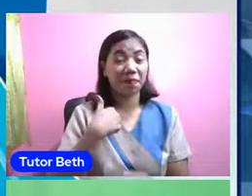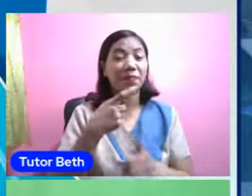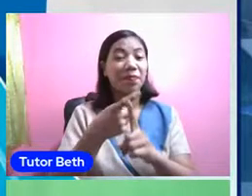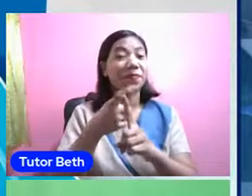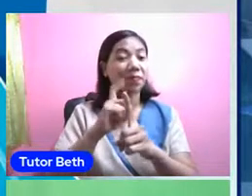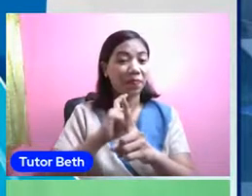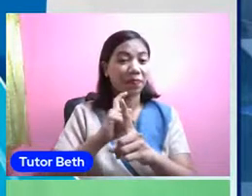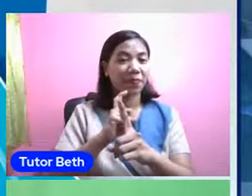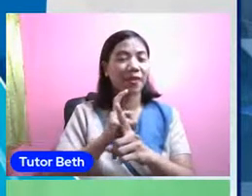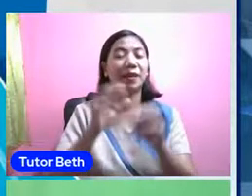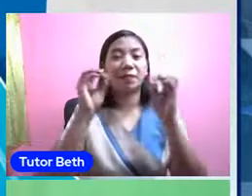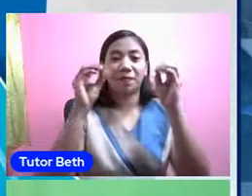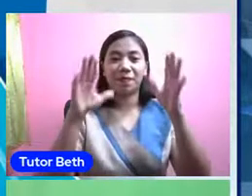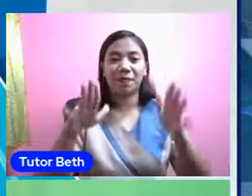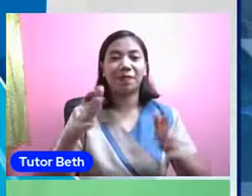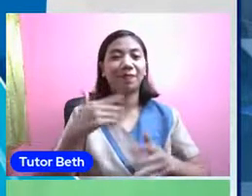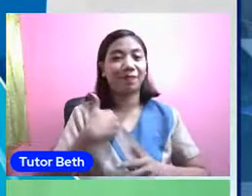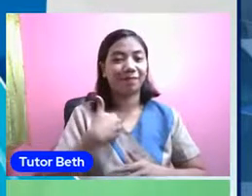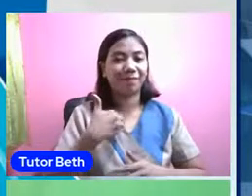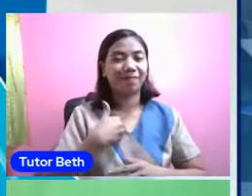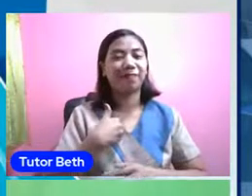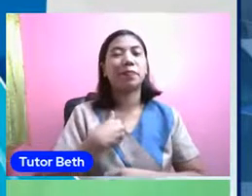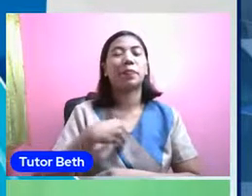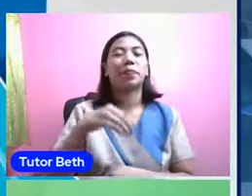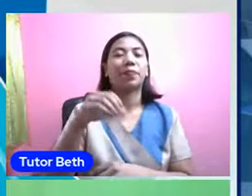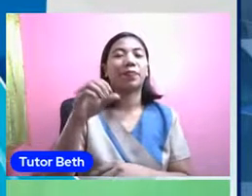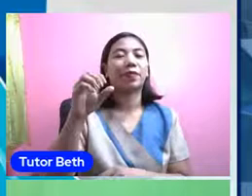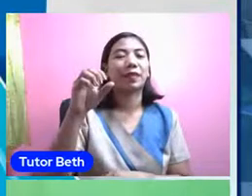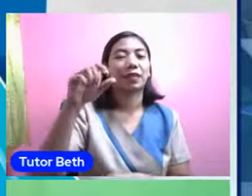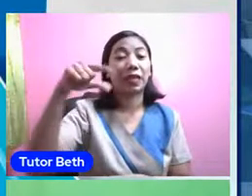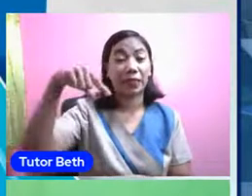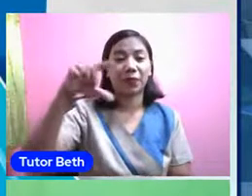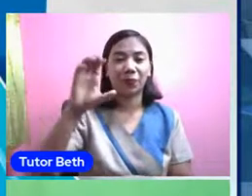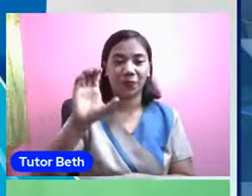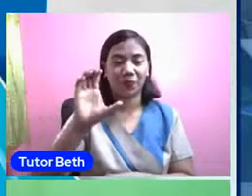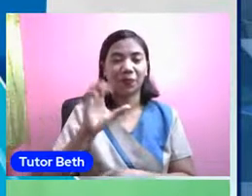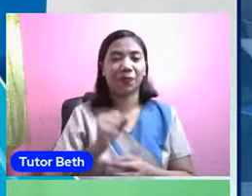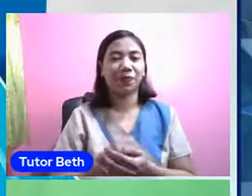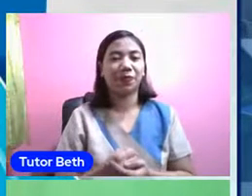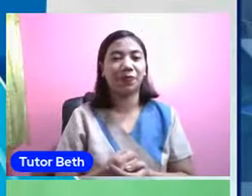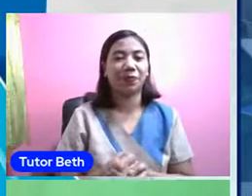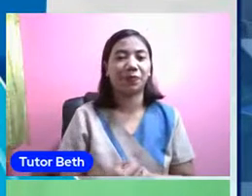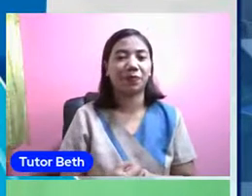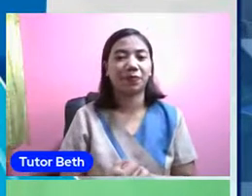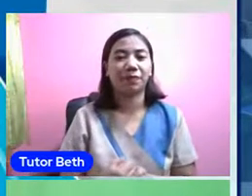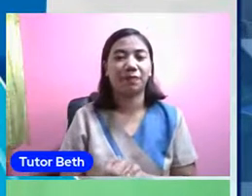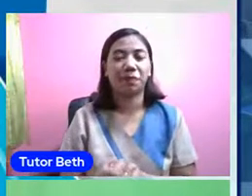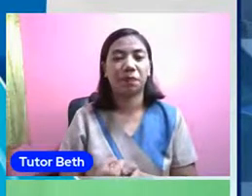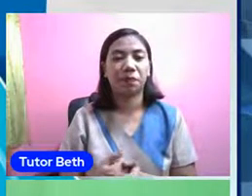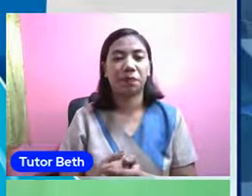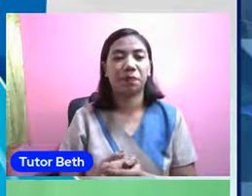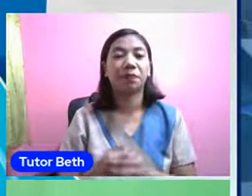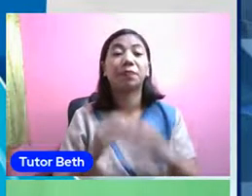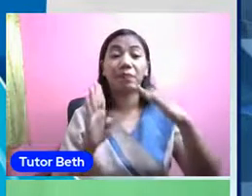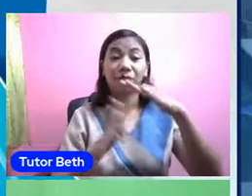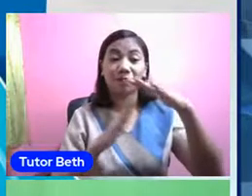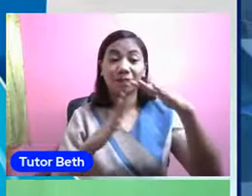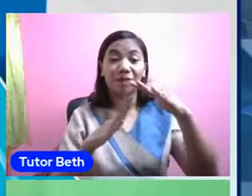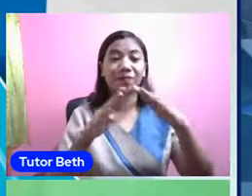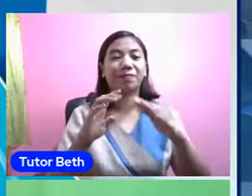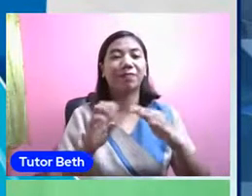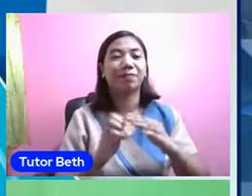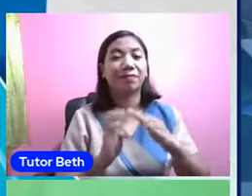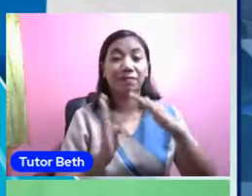siya, teacher po siya mula sa SDO Quezon City, Batino Elementary